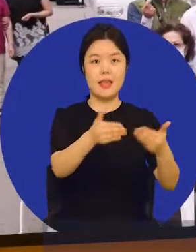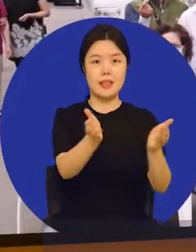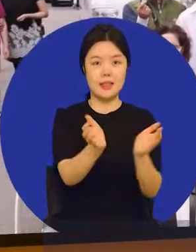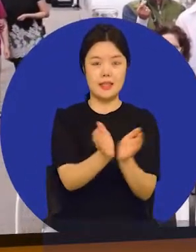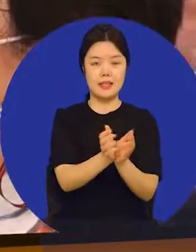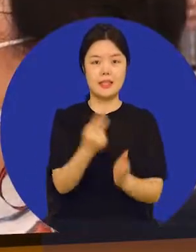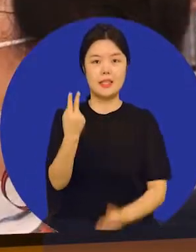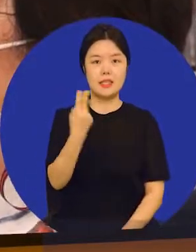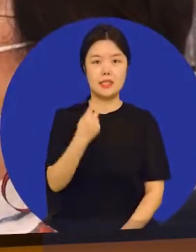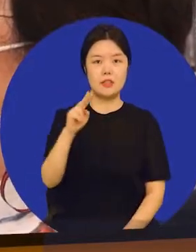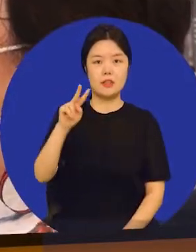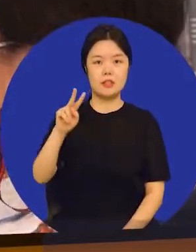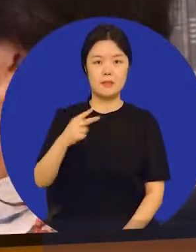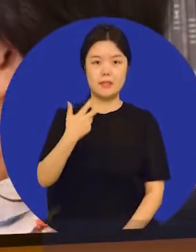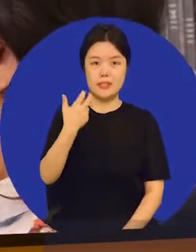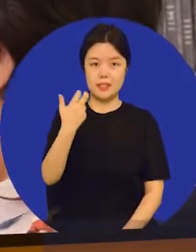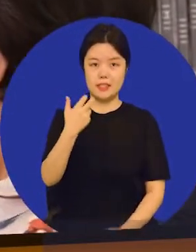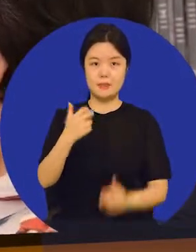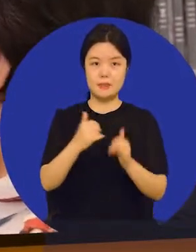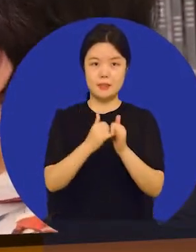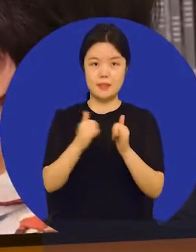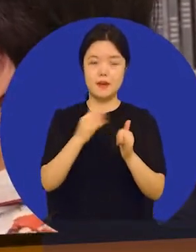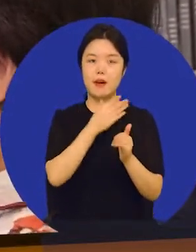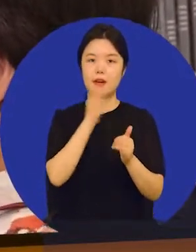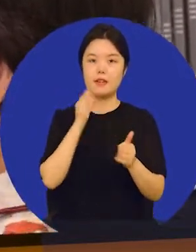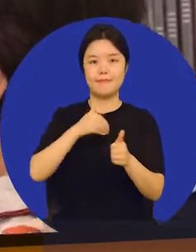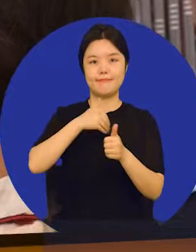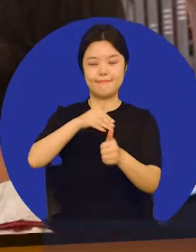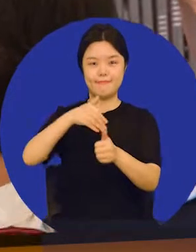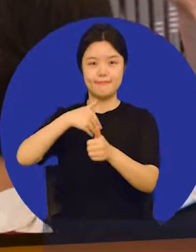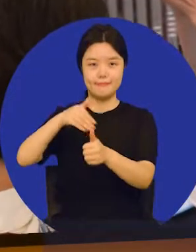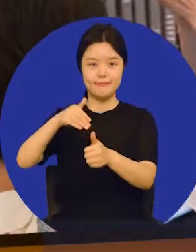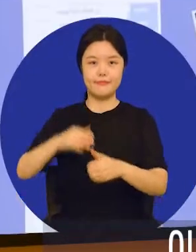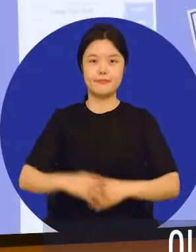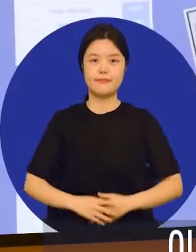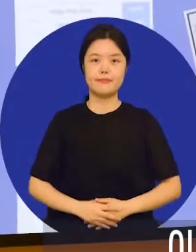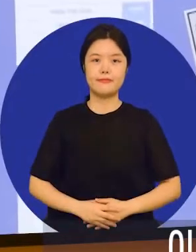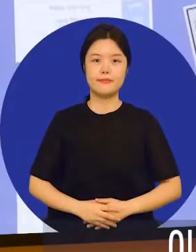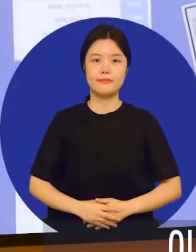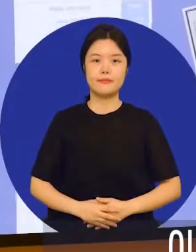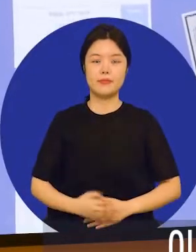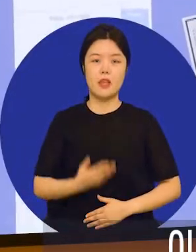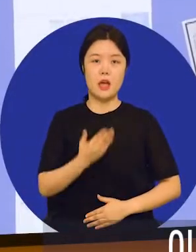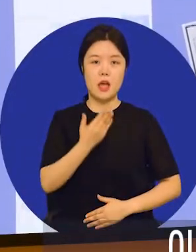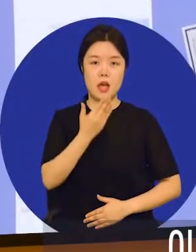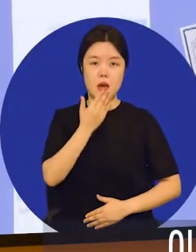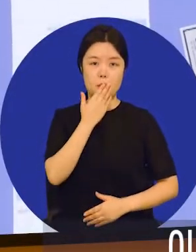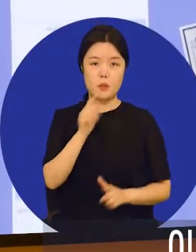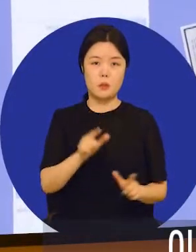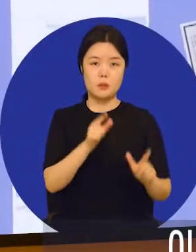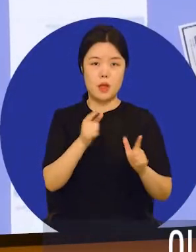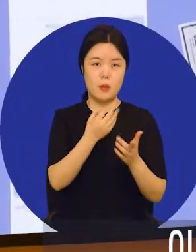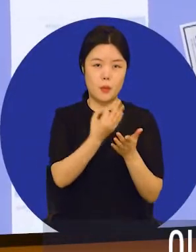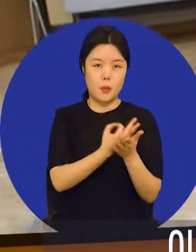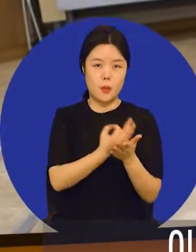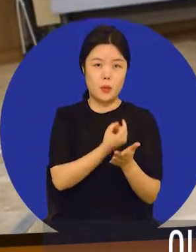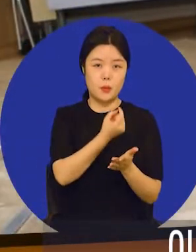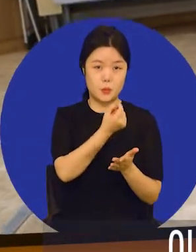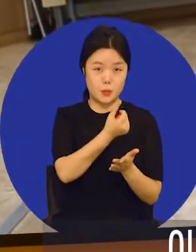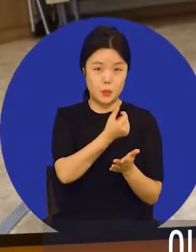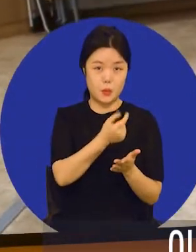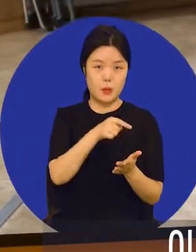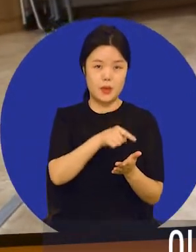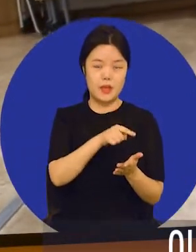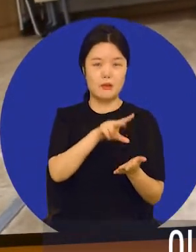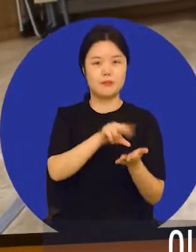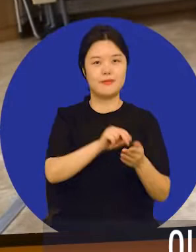사업단의 2270 명의 어르신이 참여하도록 했는데요 이로 인해 저소득층 노인 위주 의 일자리